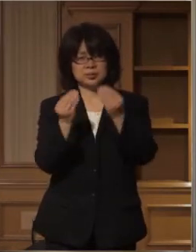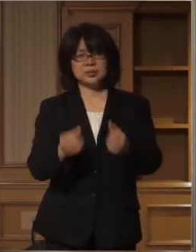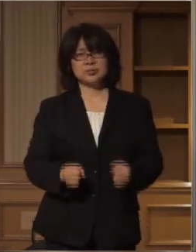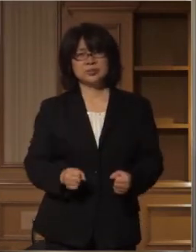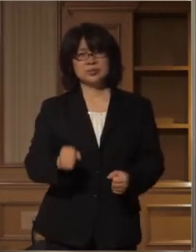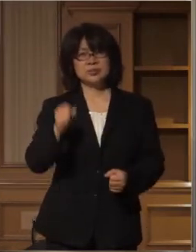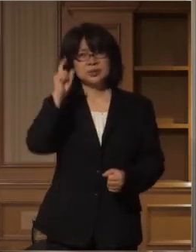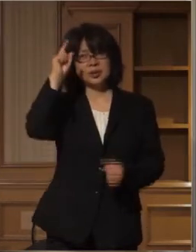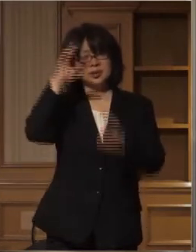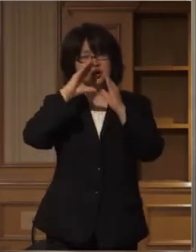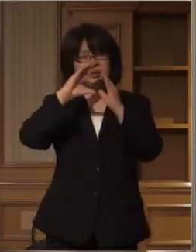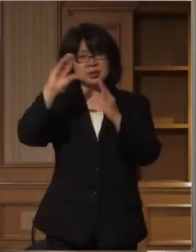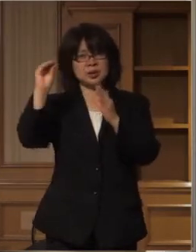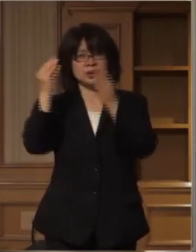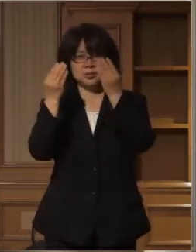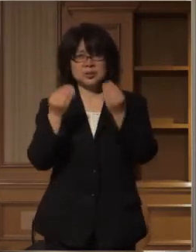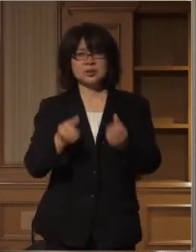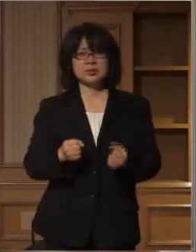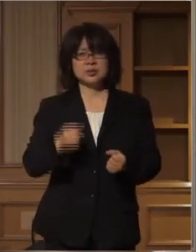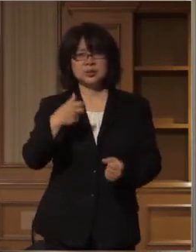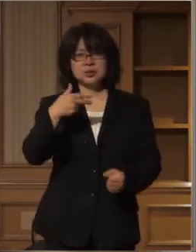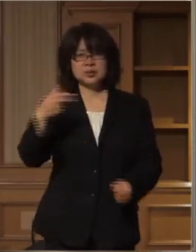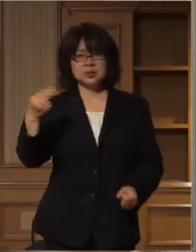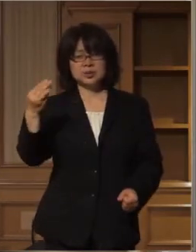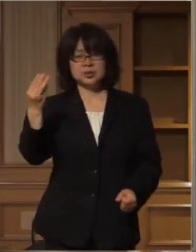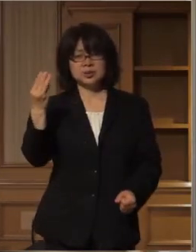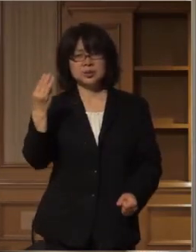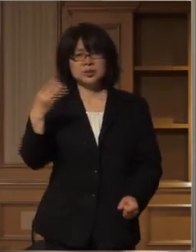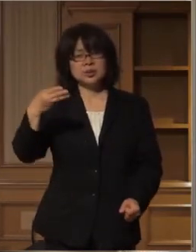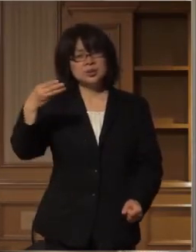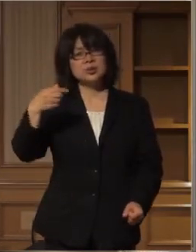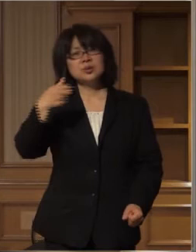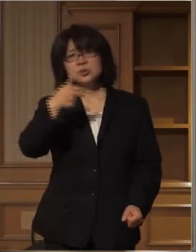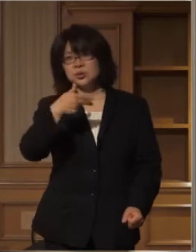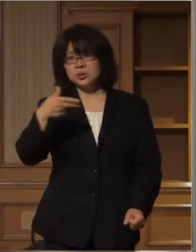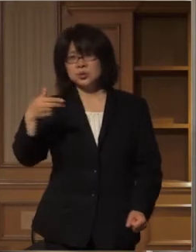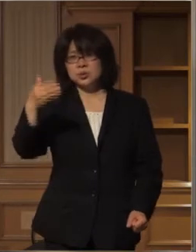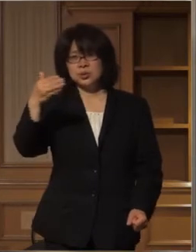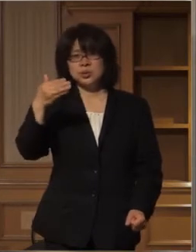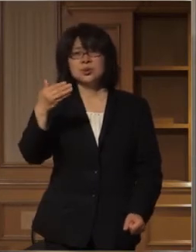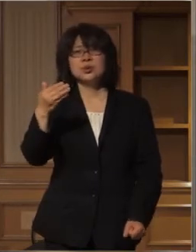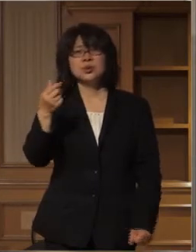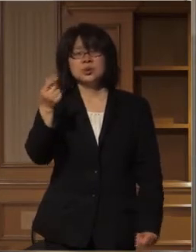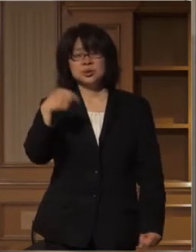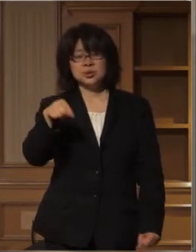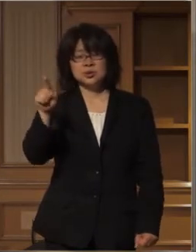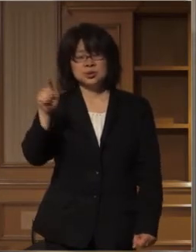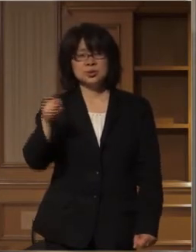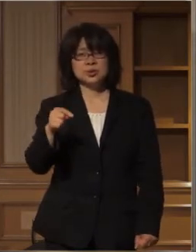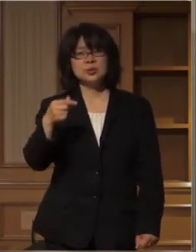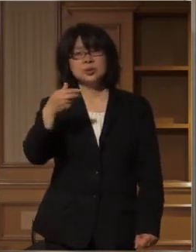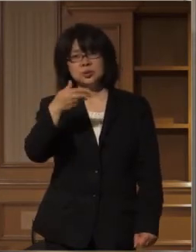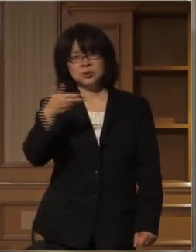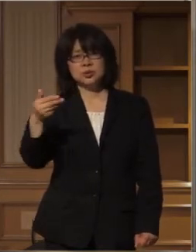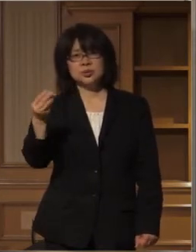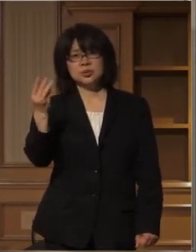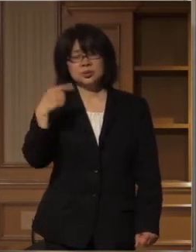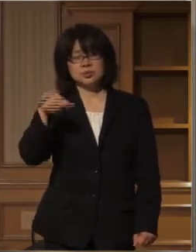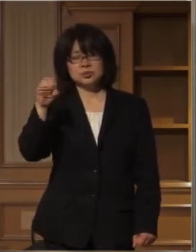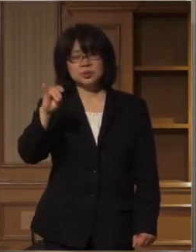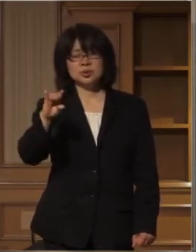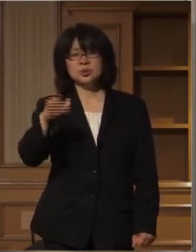事件で、私もその記事を読んだんですけども、でそれでそういうことが起きました。でその後です